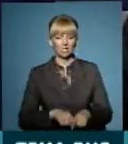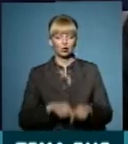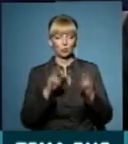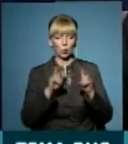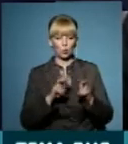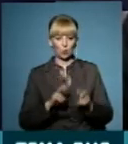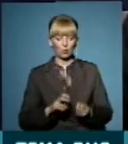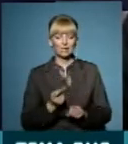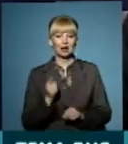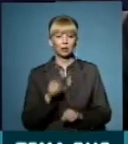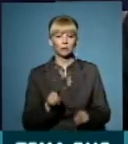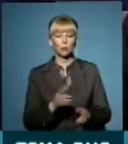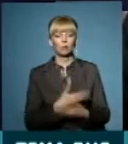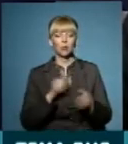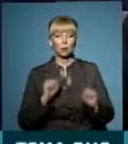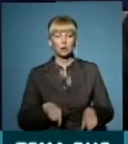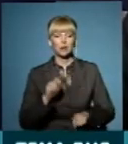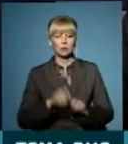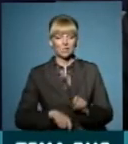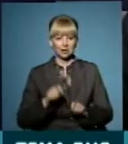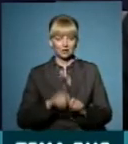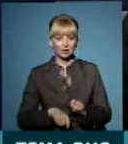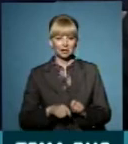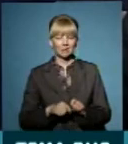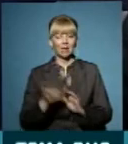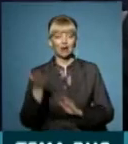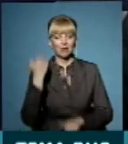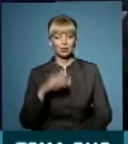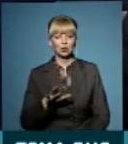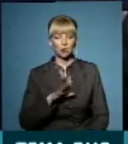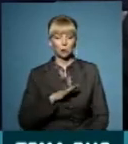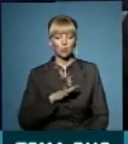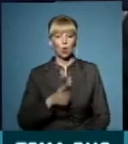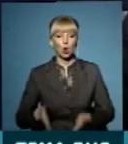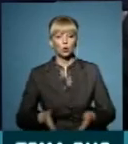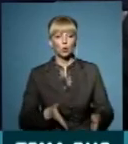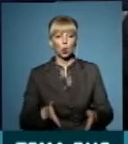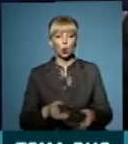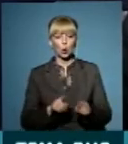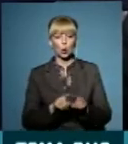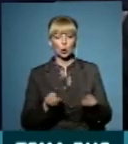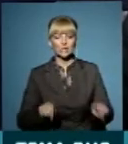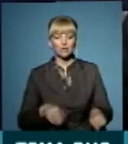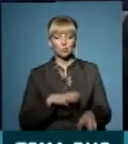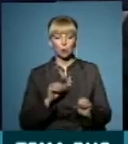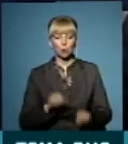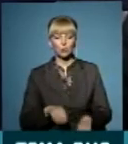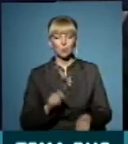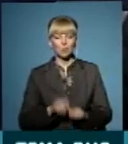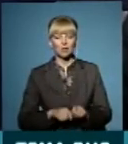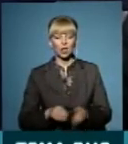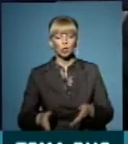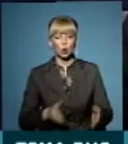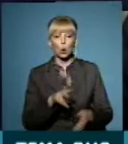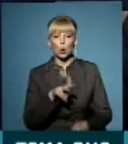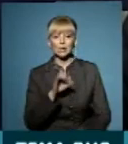огляду. Для того, щоб ми могли перевірити, раніше були дорожні листи, які ми їх могли перевірити, і в дорожньому листі